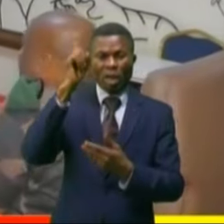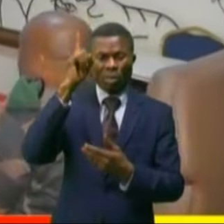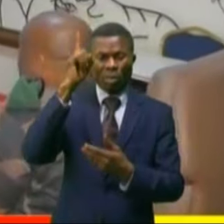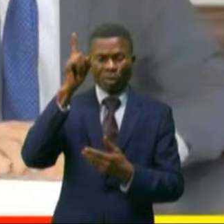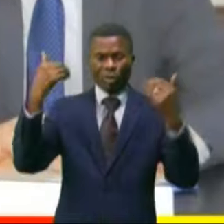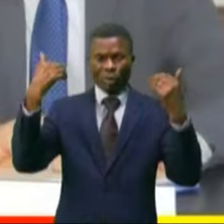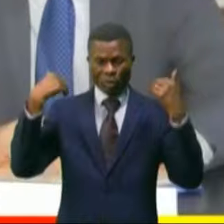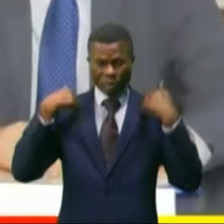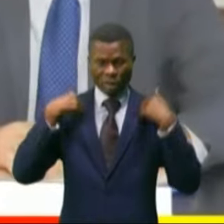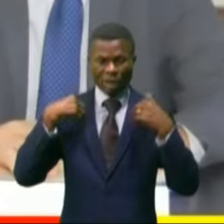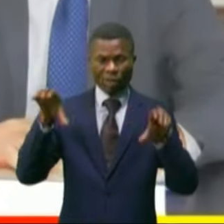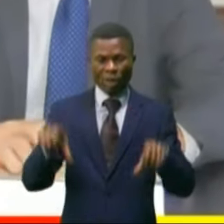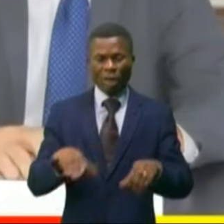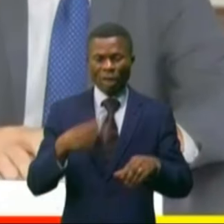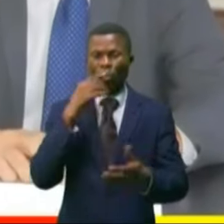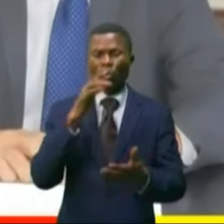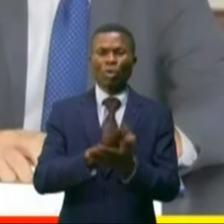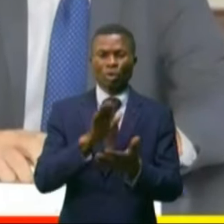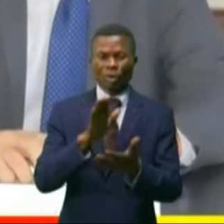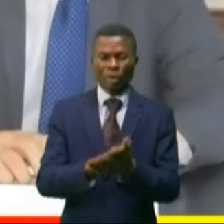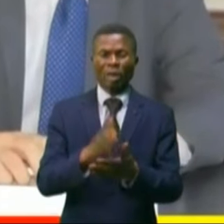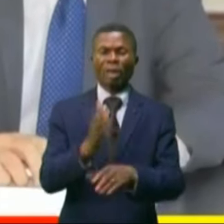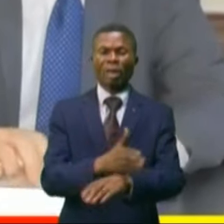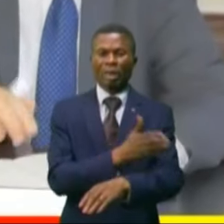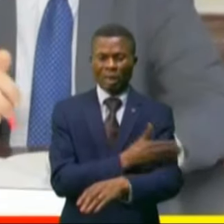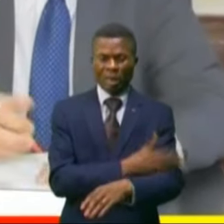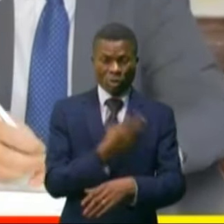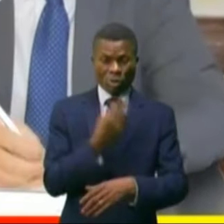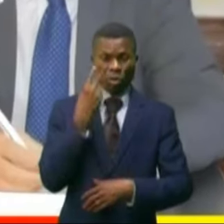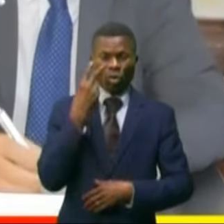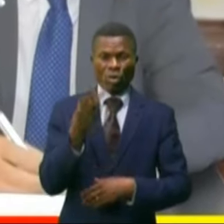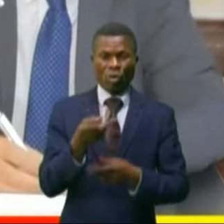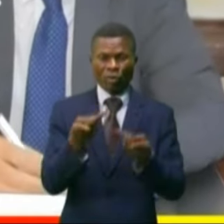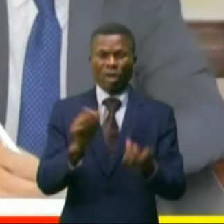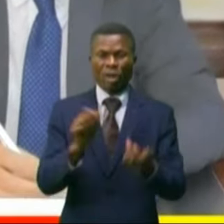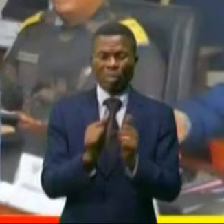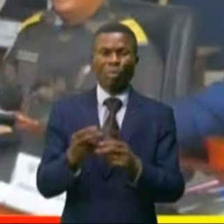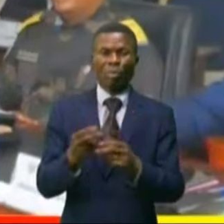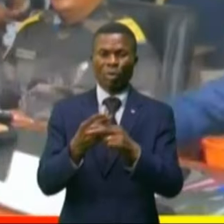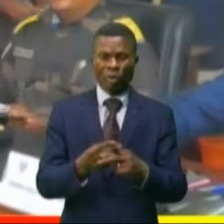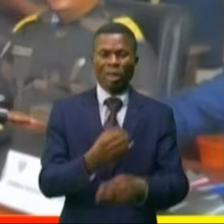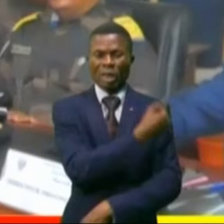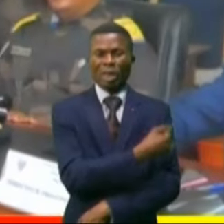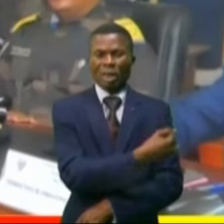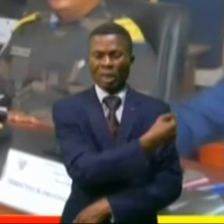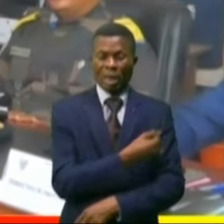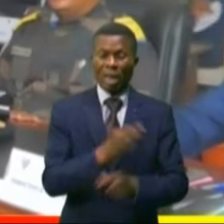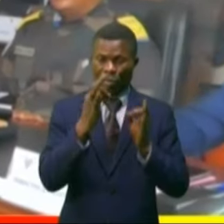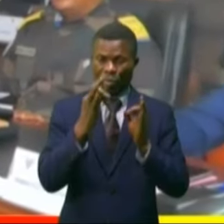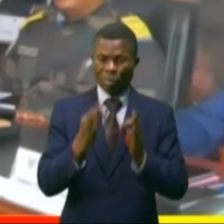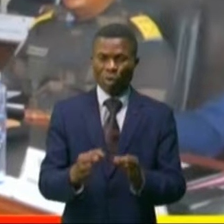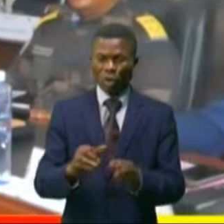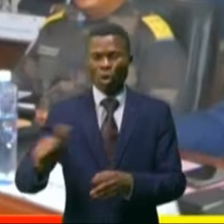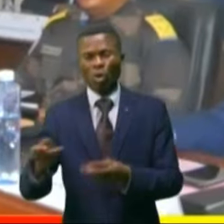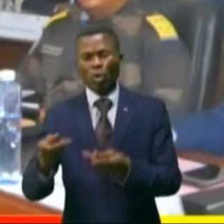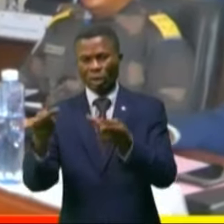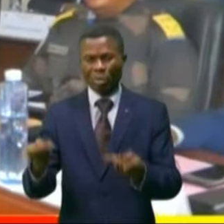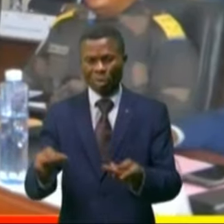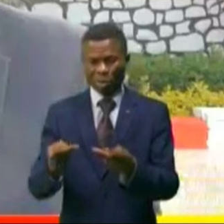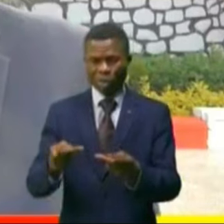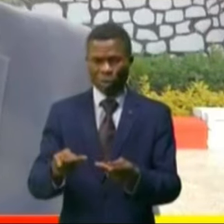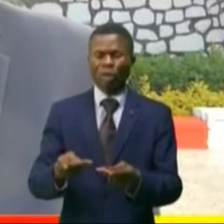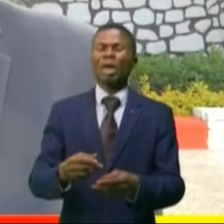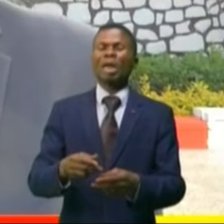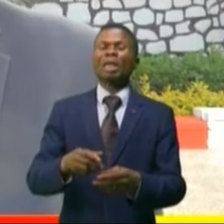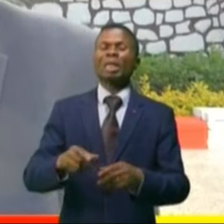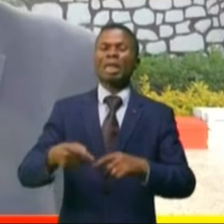RDC s'est félicité des avancées enregistrées sur les plans sécuritaires en Litori, malgré quelques poches de résistance. Nous